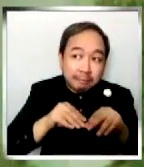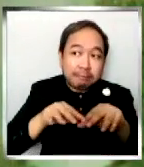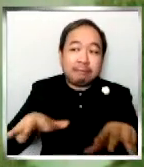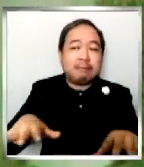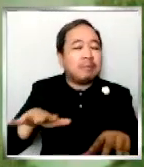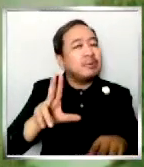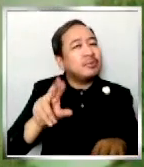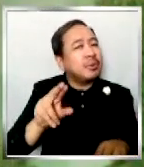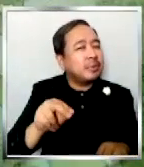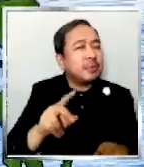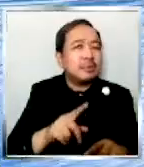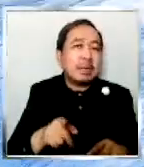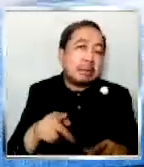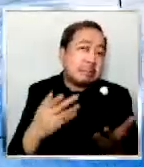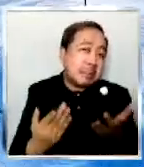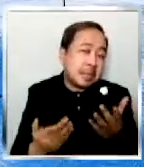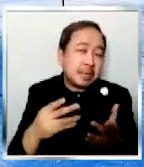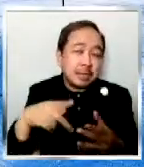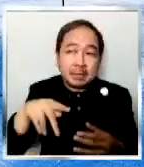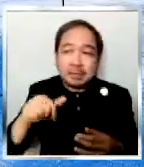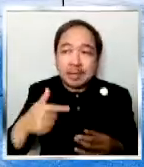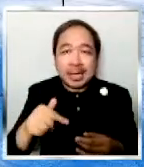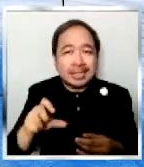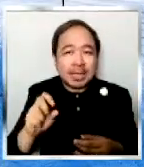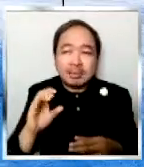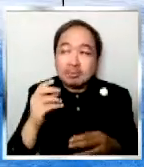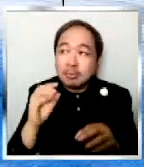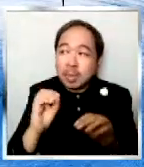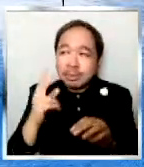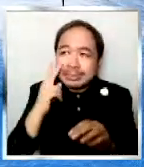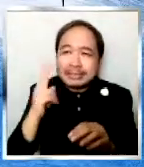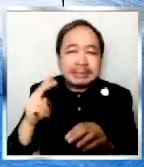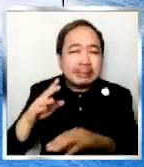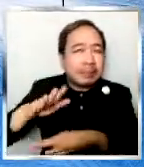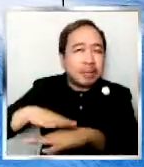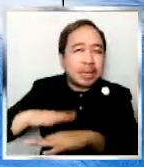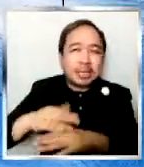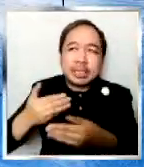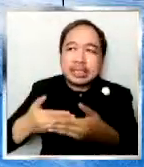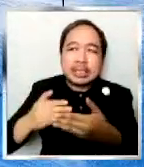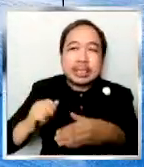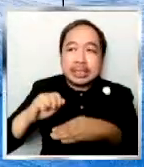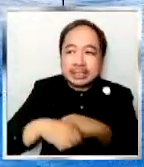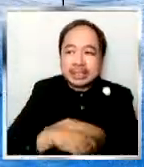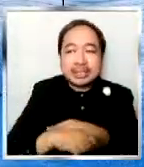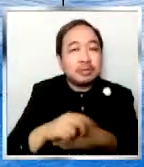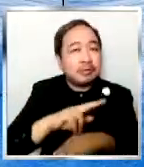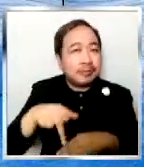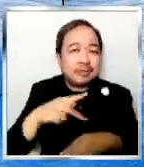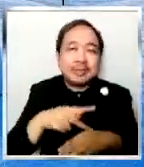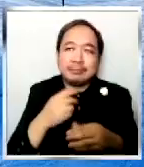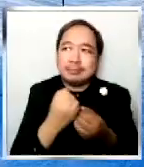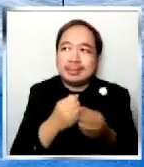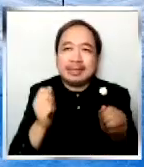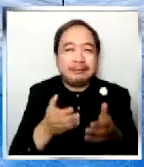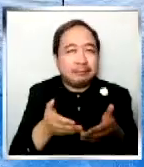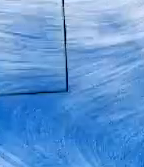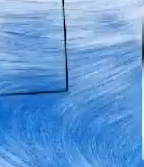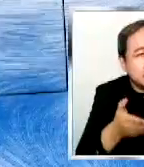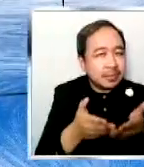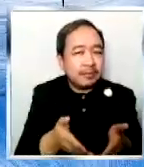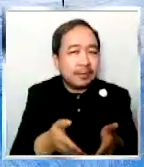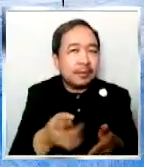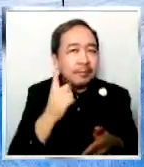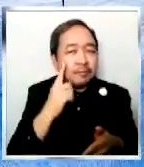sa PAGASA, walang nakataas na babala sa anumang baybayin ng bansa, kaya ligtas ang paglalayag o pagpalaot para